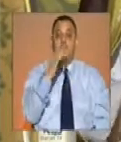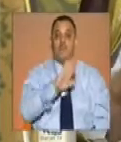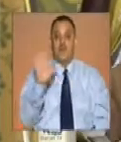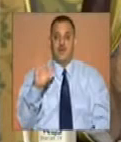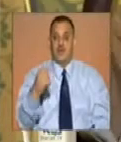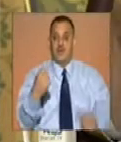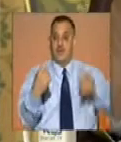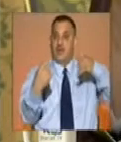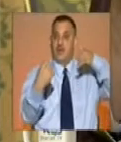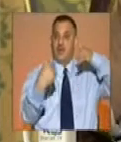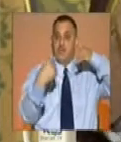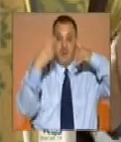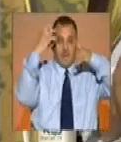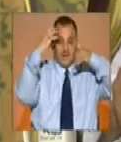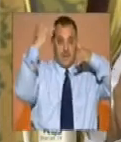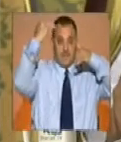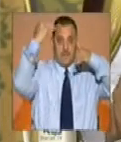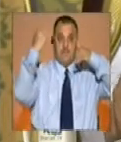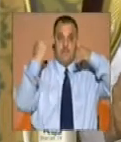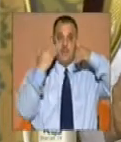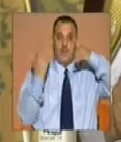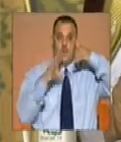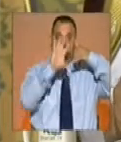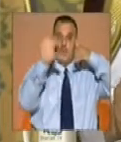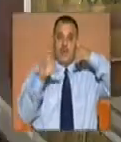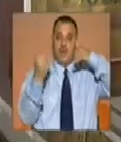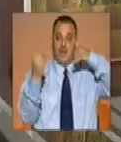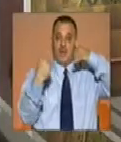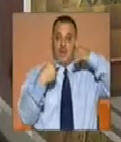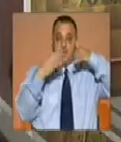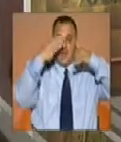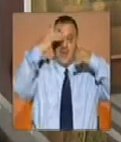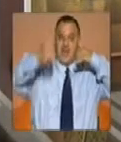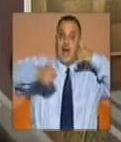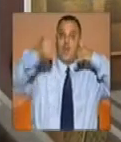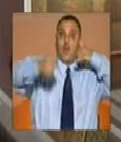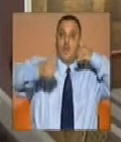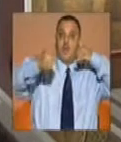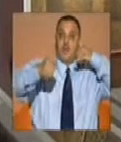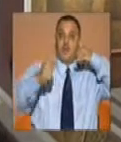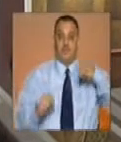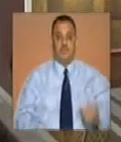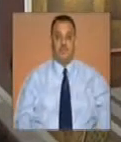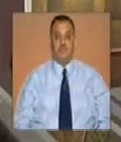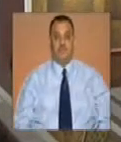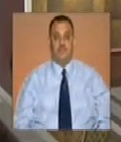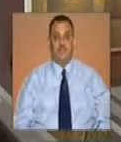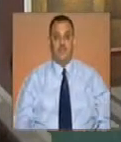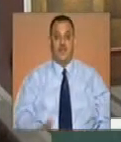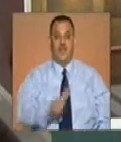طيب، نأخذ من بلجيكا أم أشرف. تفضلي أختي أم أشرف. السلام عليكم. عليكم السلام ورحمة الله وبركاته.